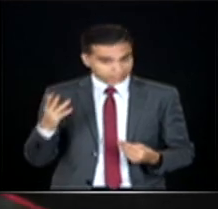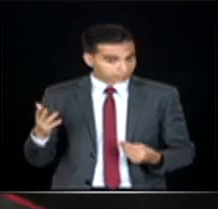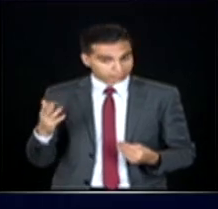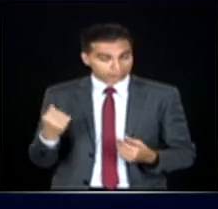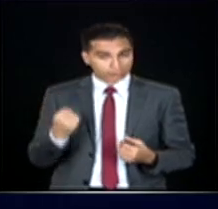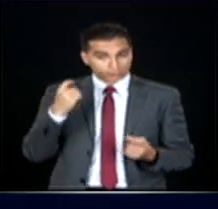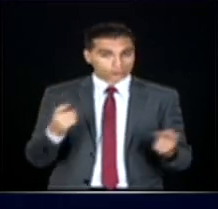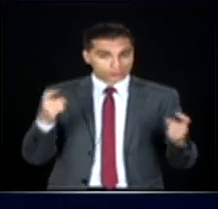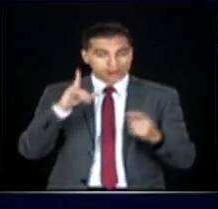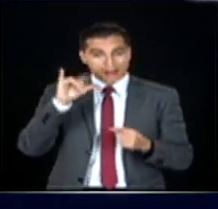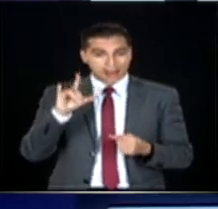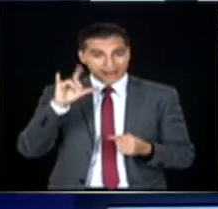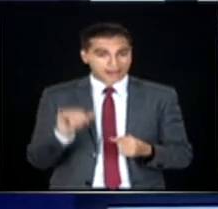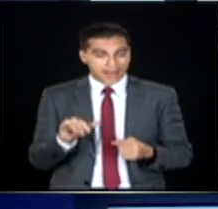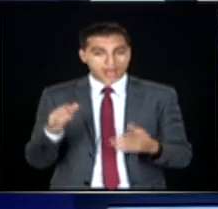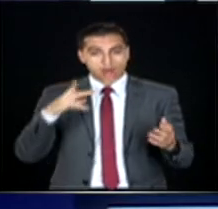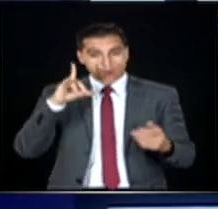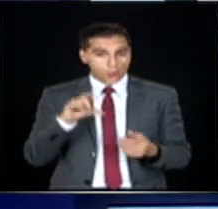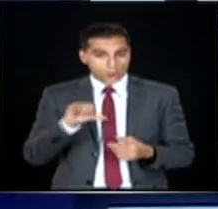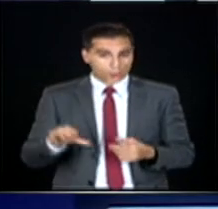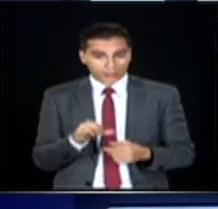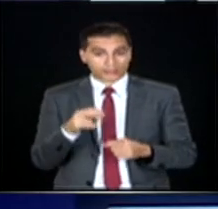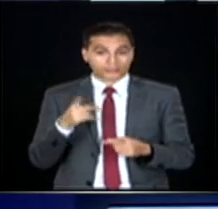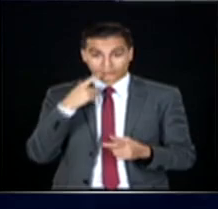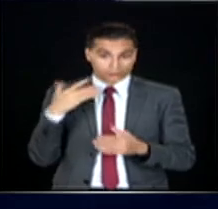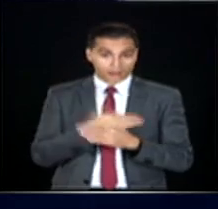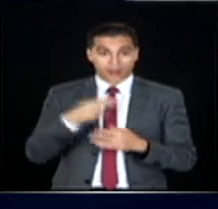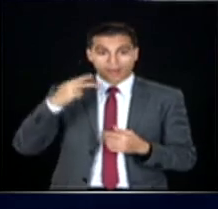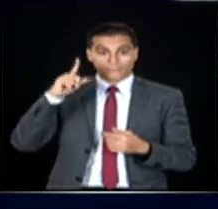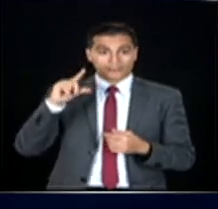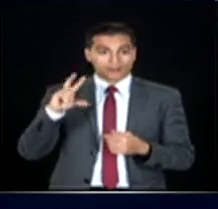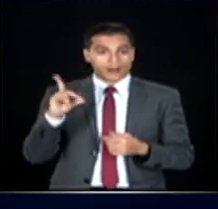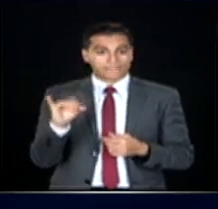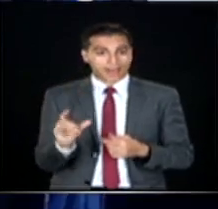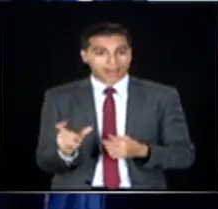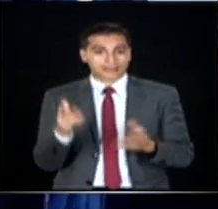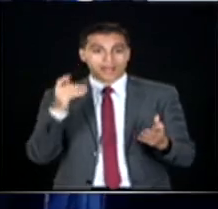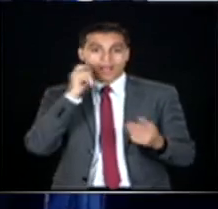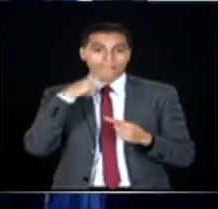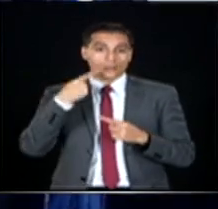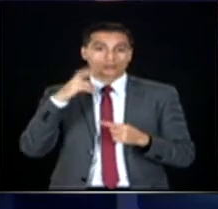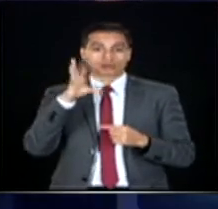بطولة ليلى علوي. عبد الرحمن أبو زهرة. يا سلام يا أميرة، إجابة صحيحة.